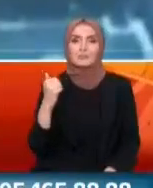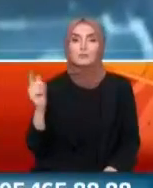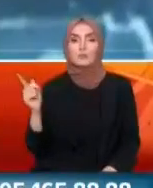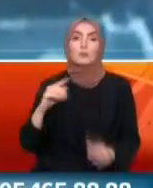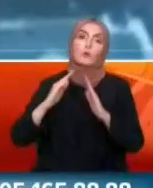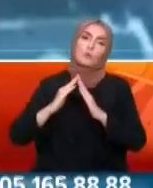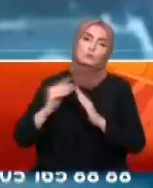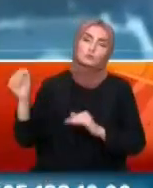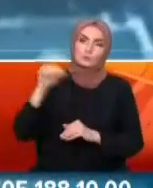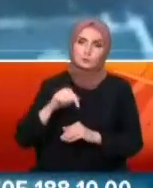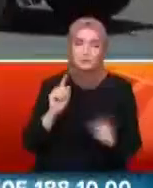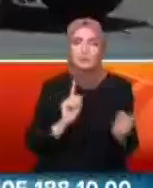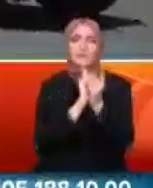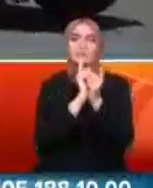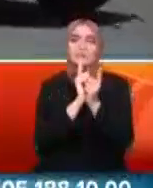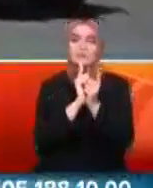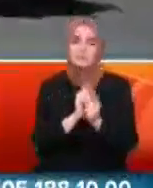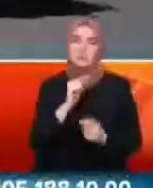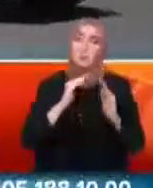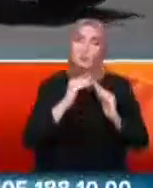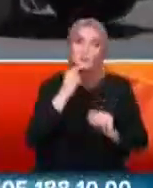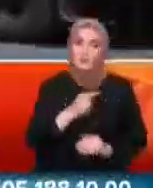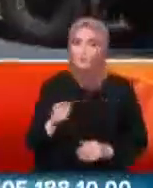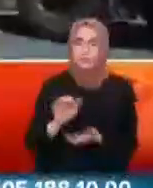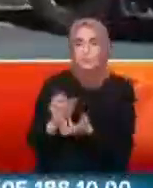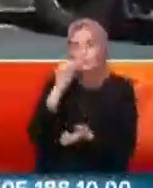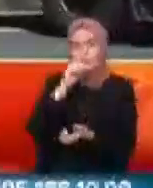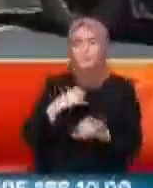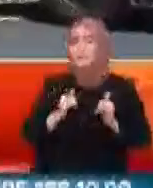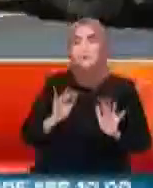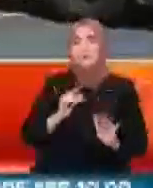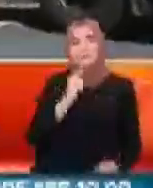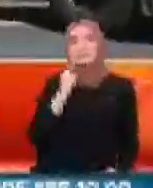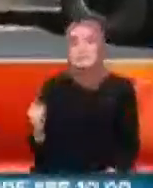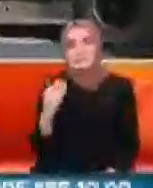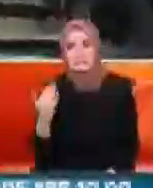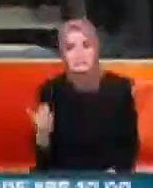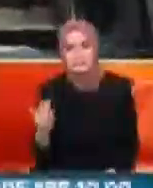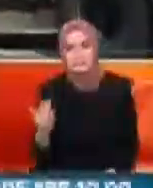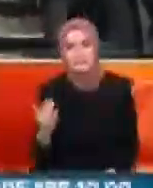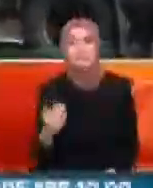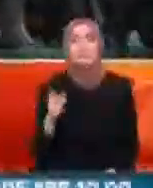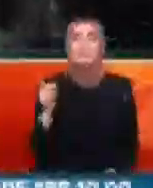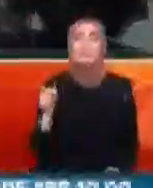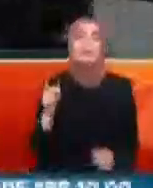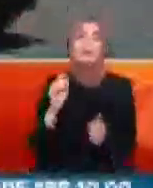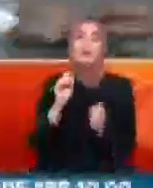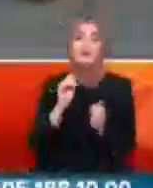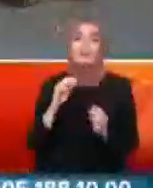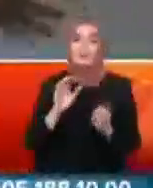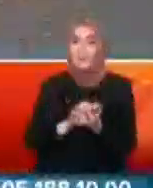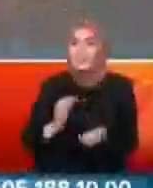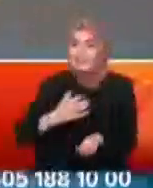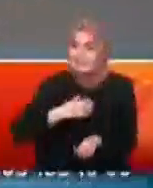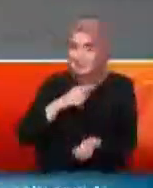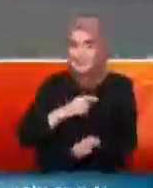Nero'dan rahatsız olduğunu söyledi. Can Özula'nın aile dostu Nero'yu gezdirmek için dışarıdaydı. Tam eve döndükleri sırada